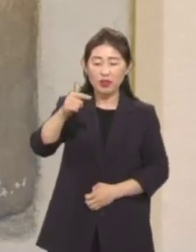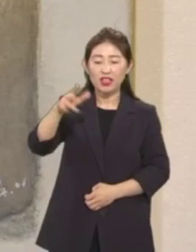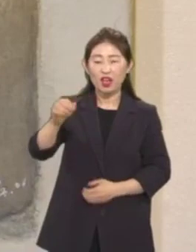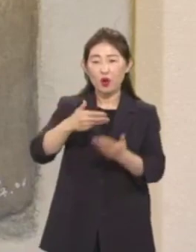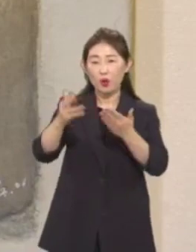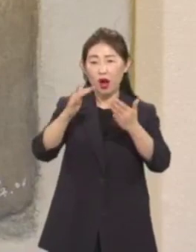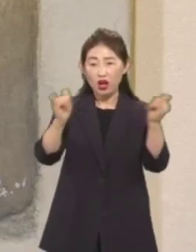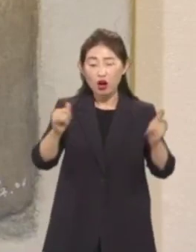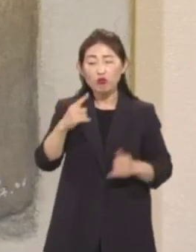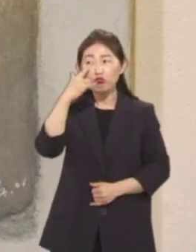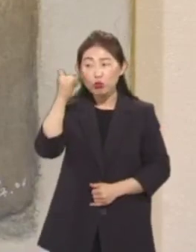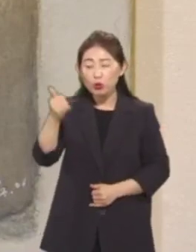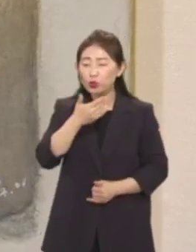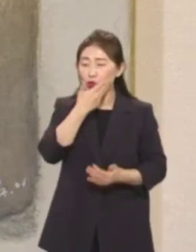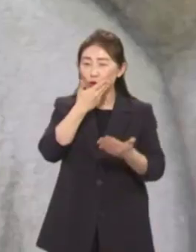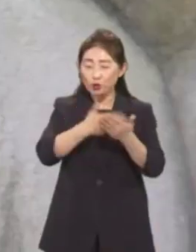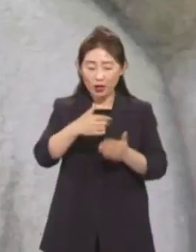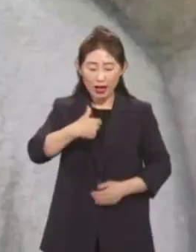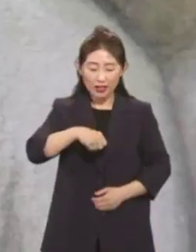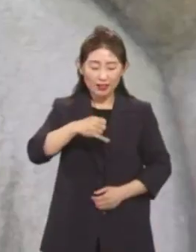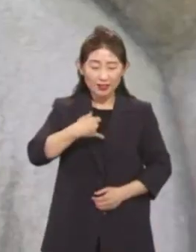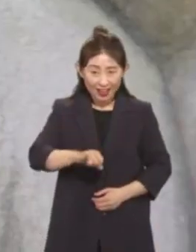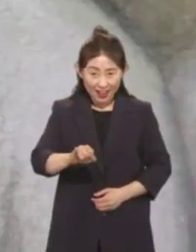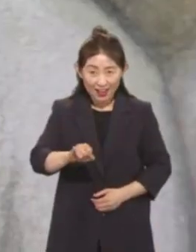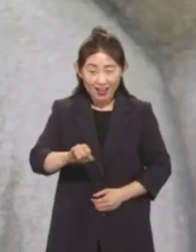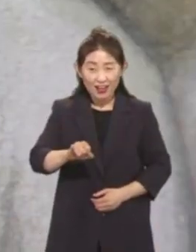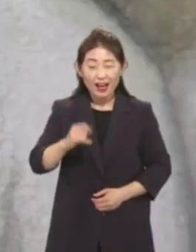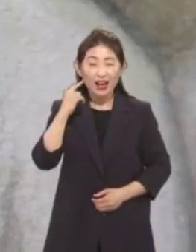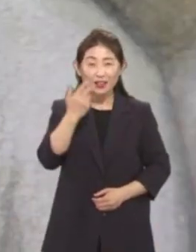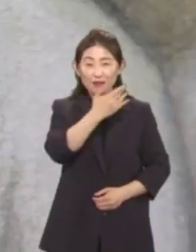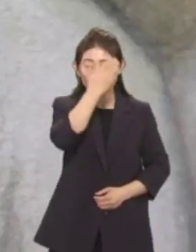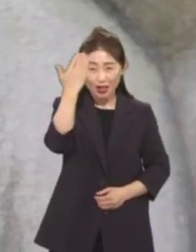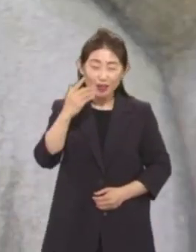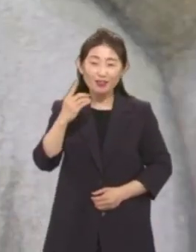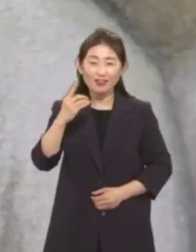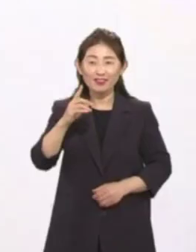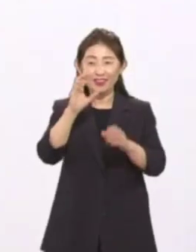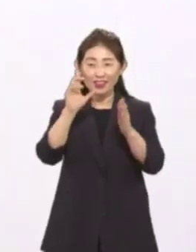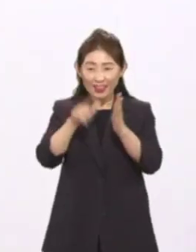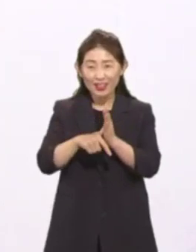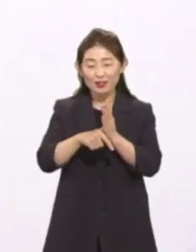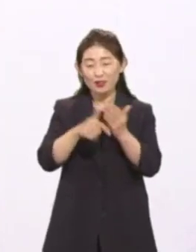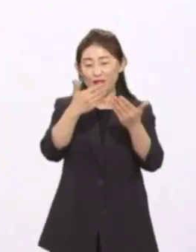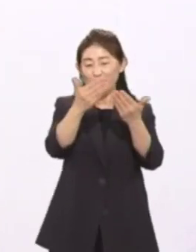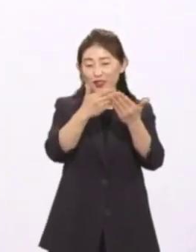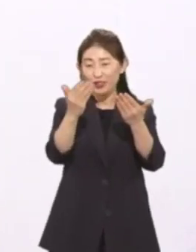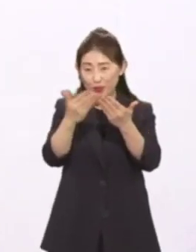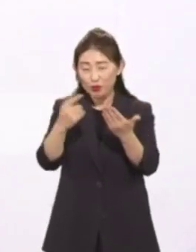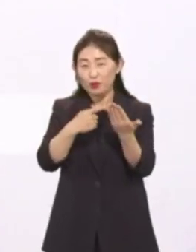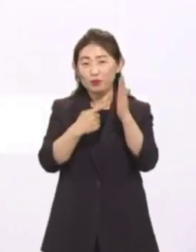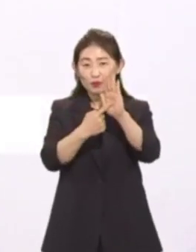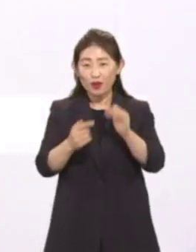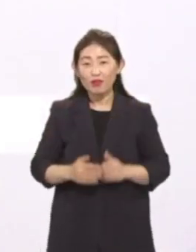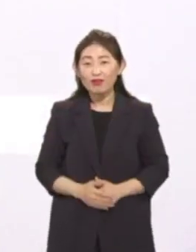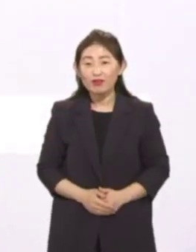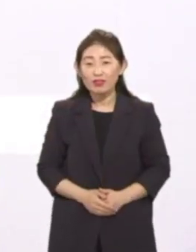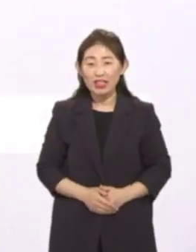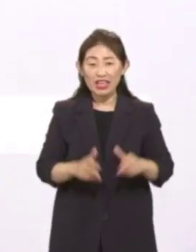본인도 부모님의 소중한 어린 딸이었음을 아름다운 시절이라는 작품에 담았습니다. 장애인들의 소질을